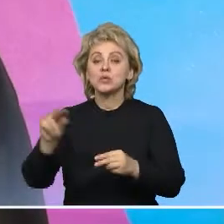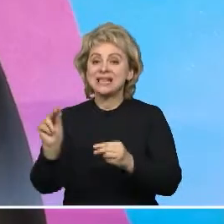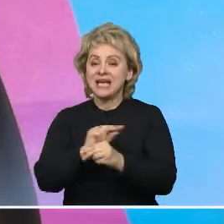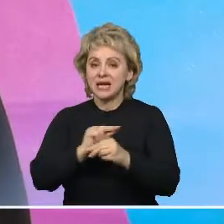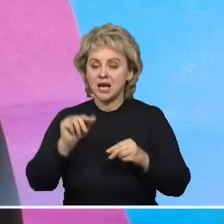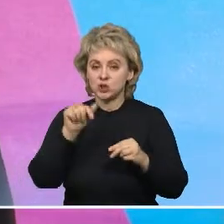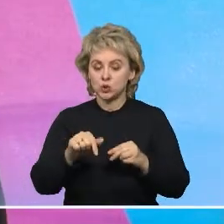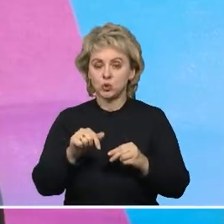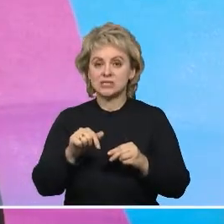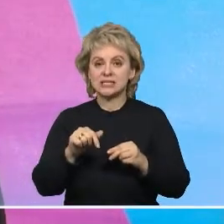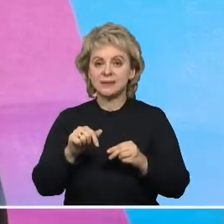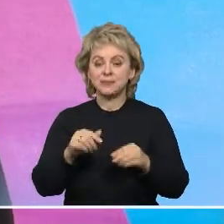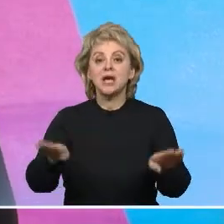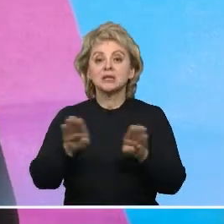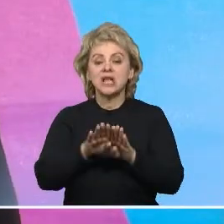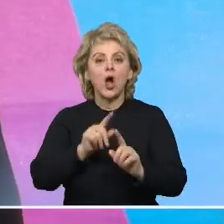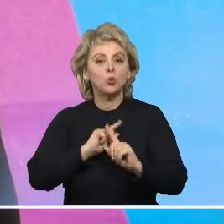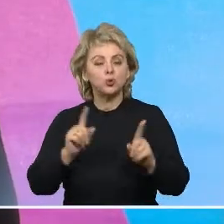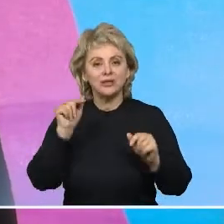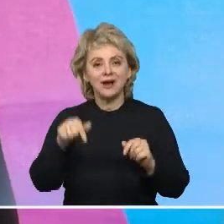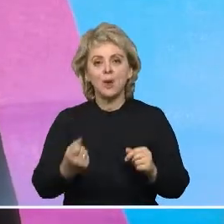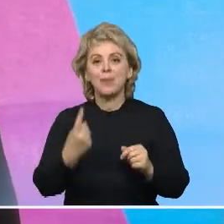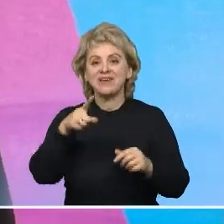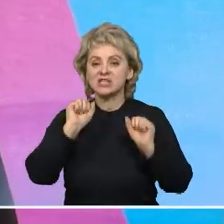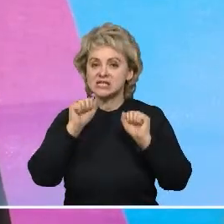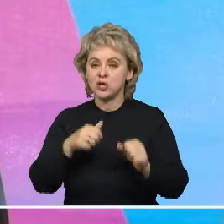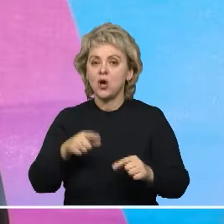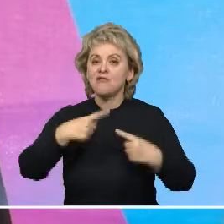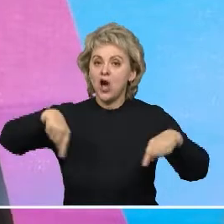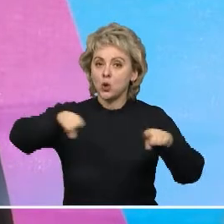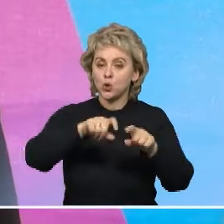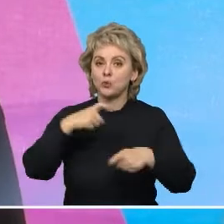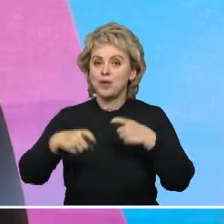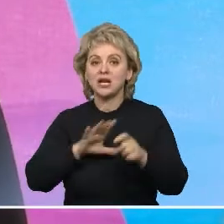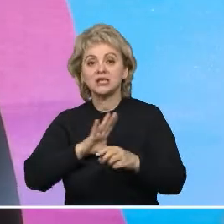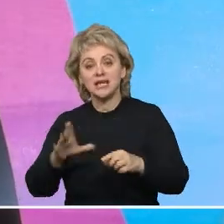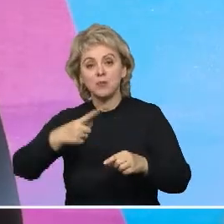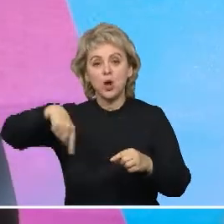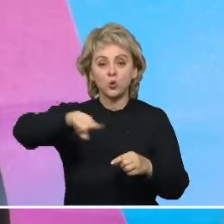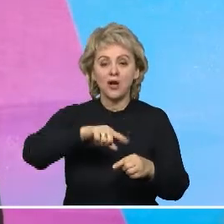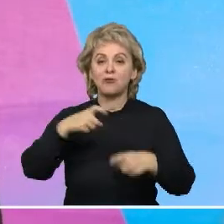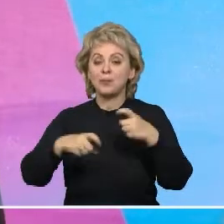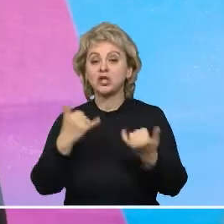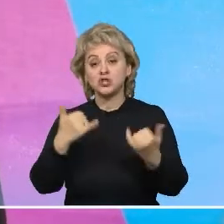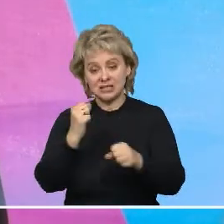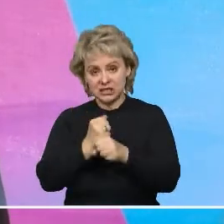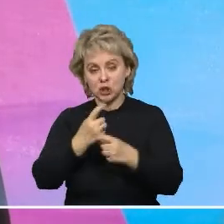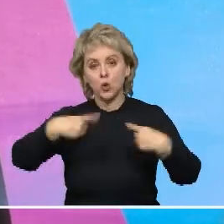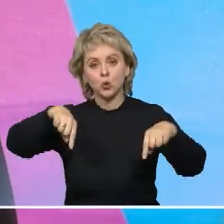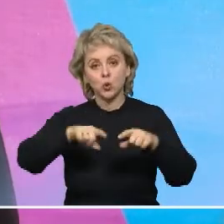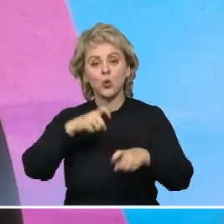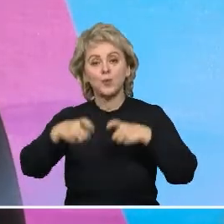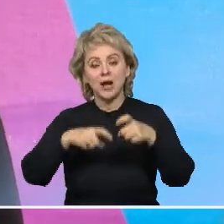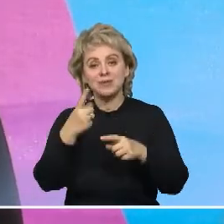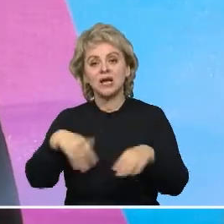реконструкции такая уникальная появилась возможность по кругу бегать. Не было кругового пробега. Сейчас сделали круговой